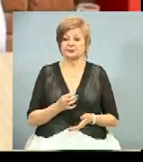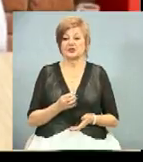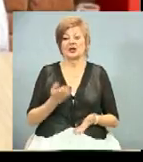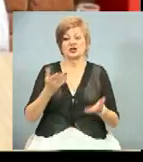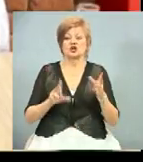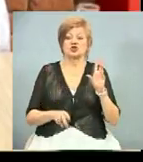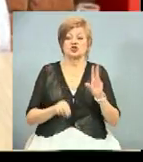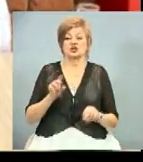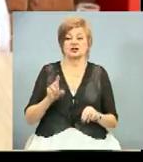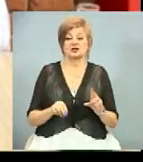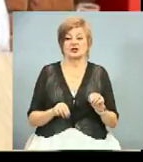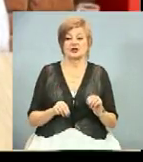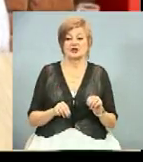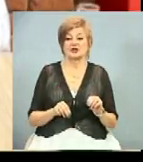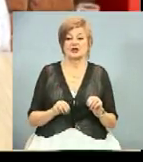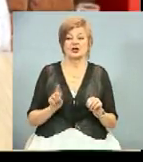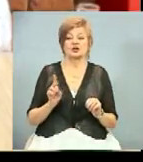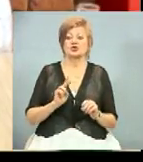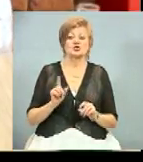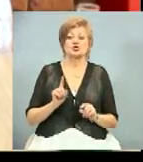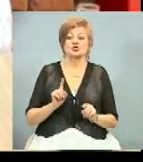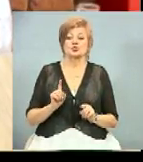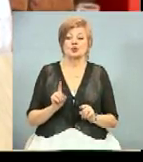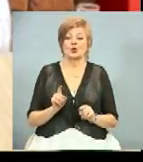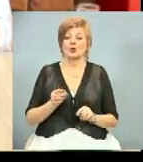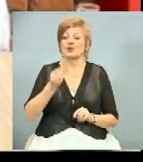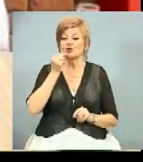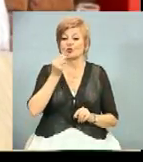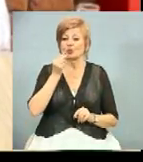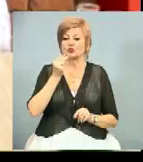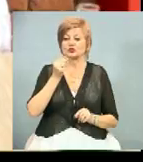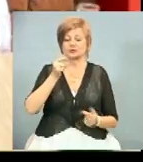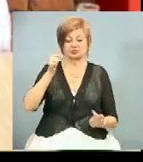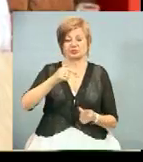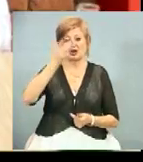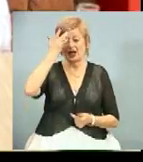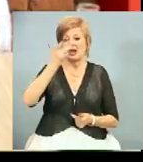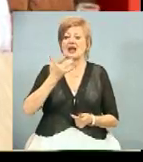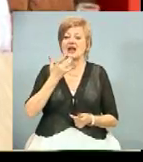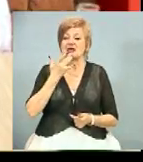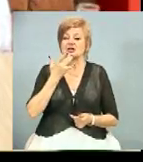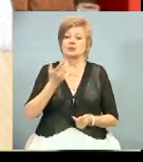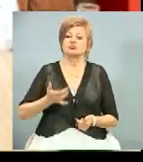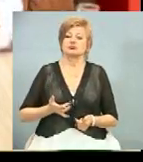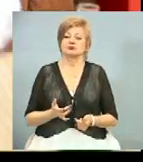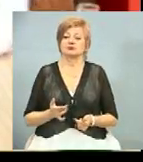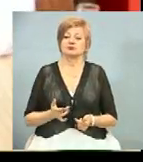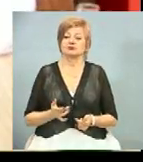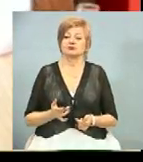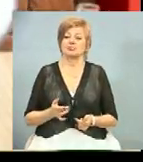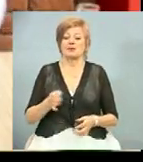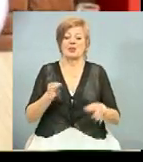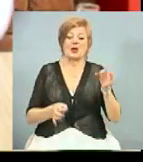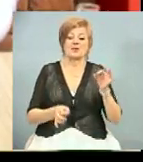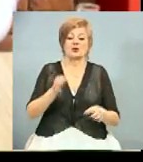ви вважаєте, яка страва найбільш така літня, найбільш на